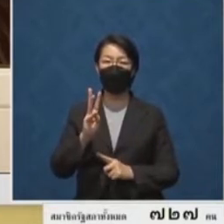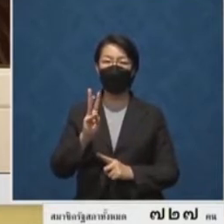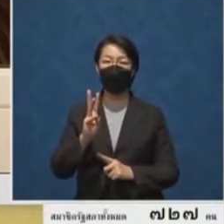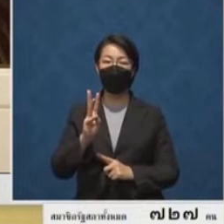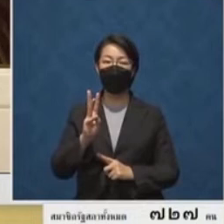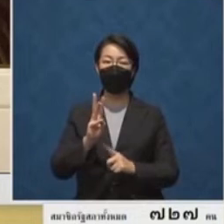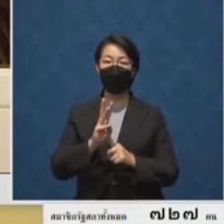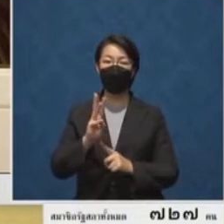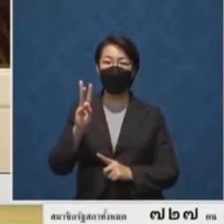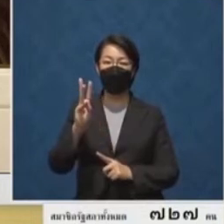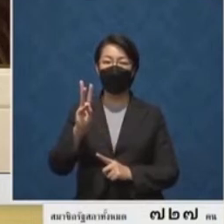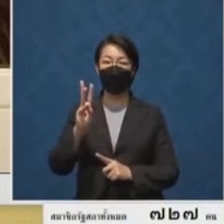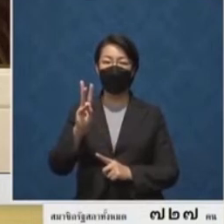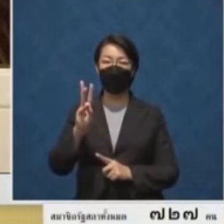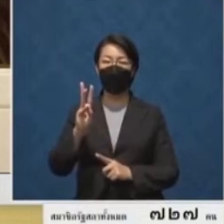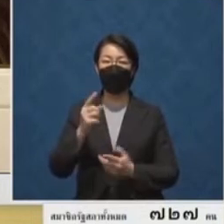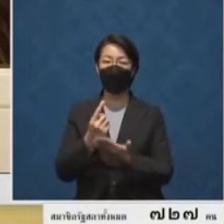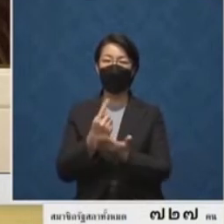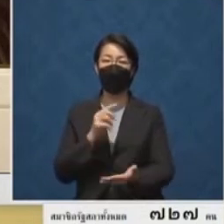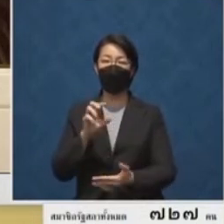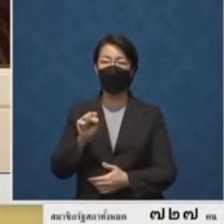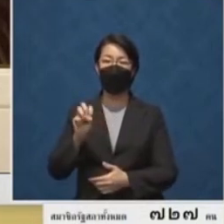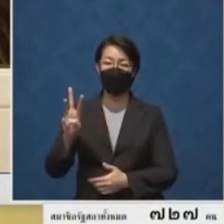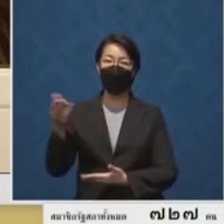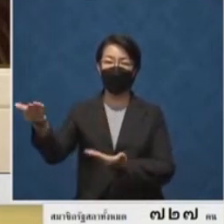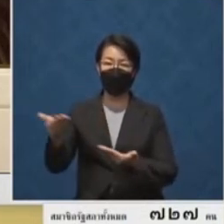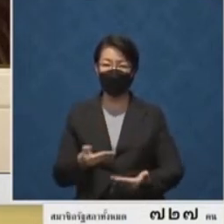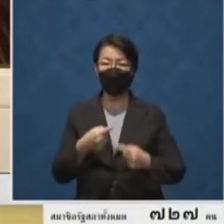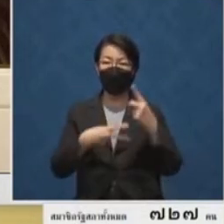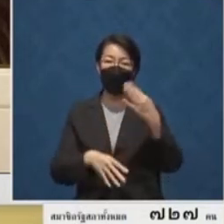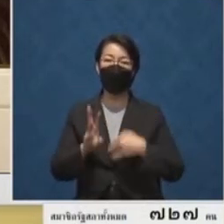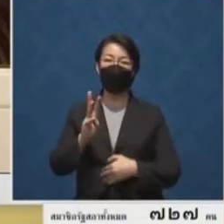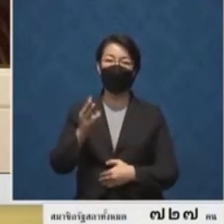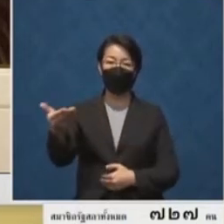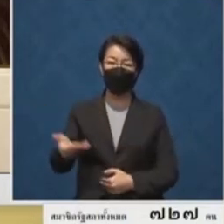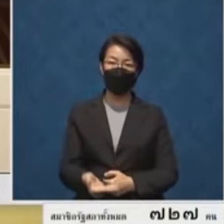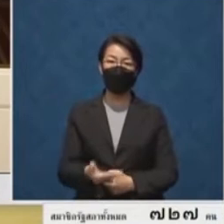เวชยานนท์สมาชิกวุฒิสภาครับขอเชิญ6ท่านครับ